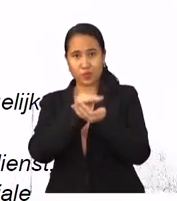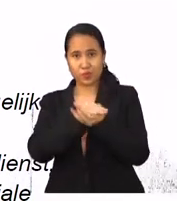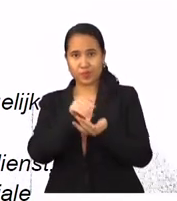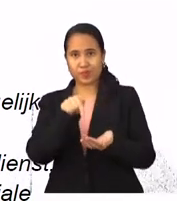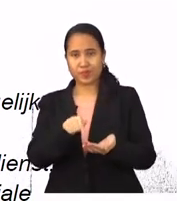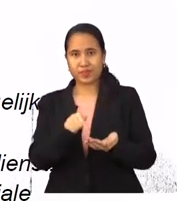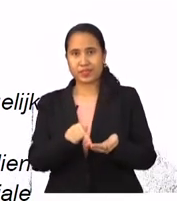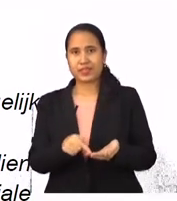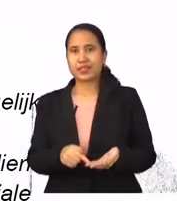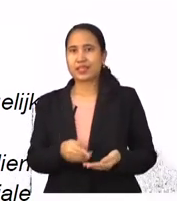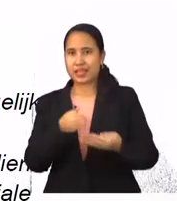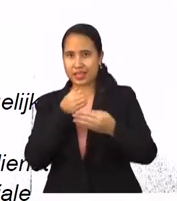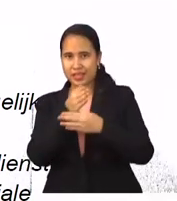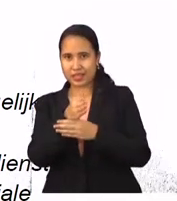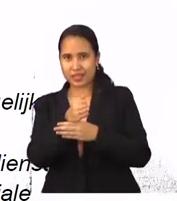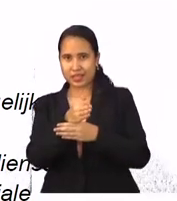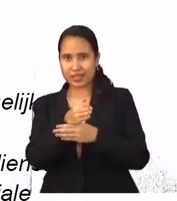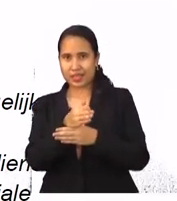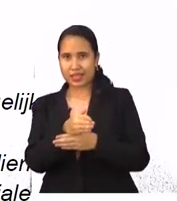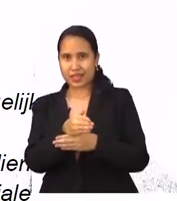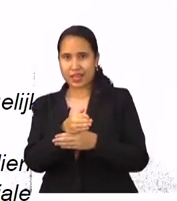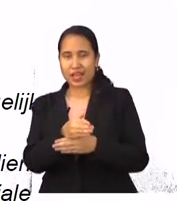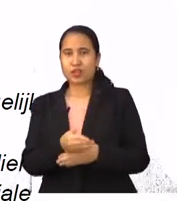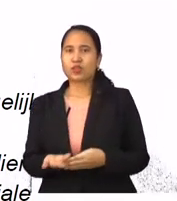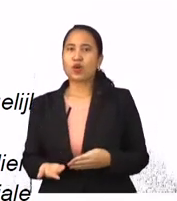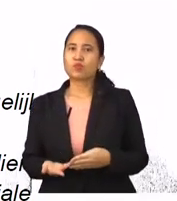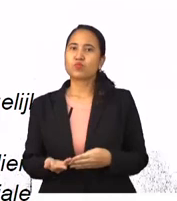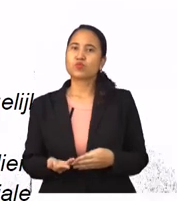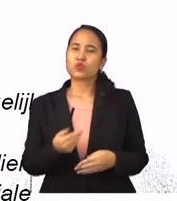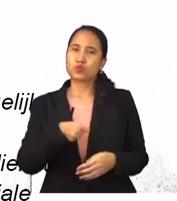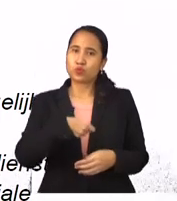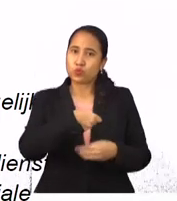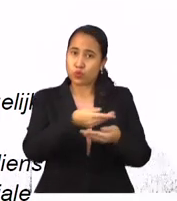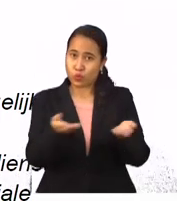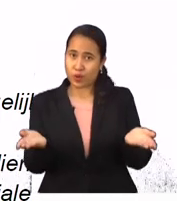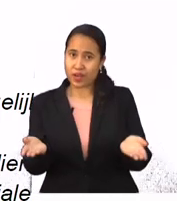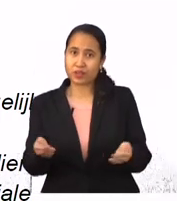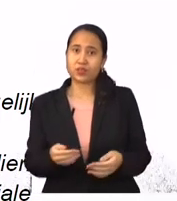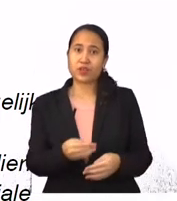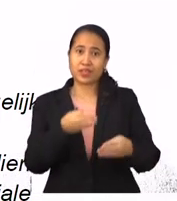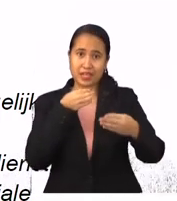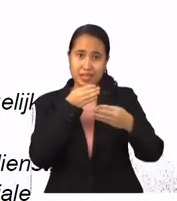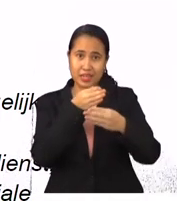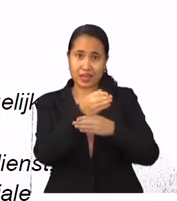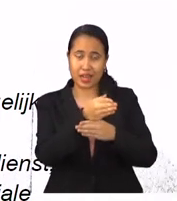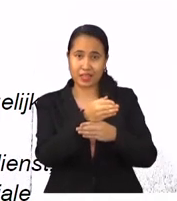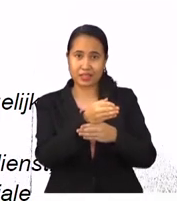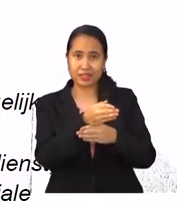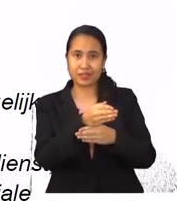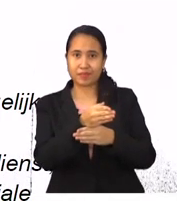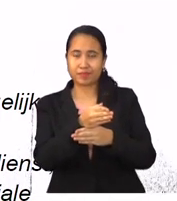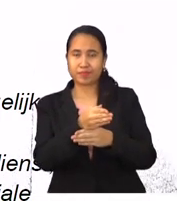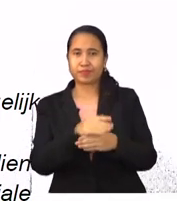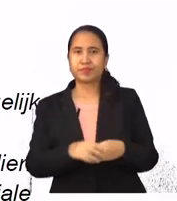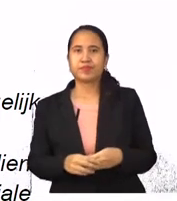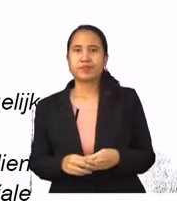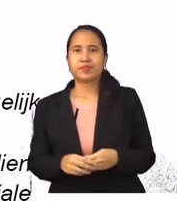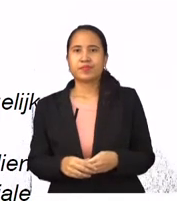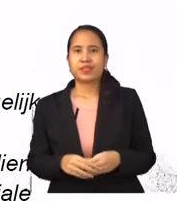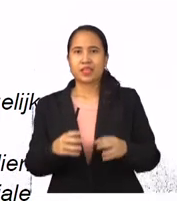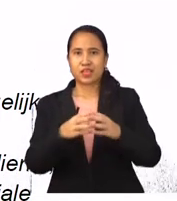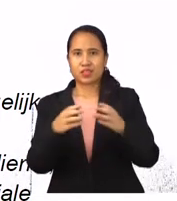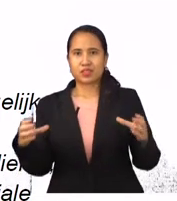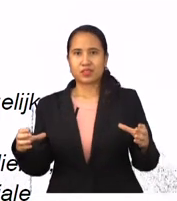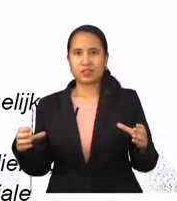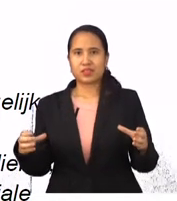recht van een ieder op gelijke toegang tot de rechter, de onpartijdige opstelling van de met rechtspraak belaste rechtsinstituties